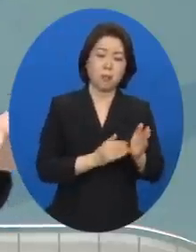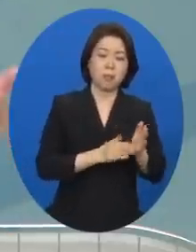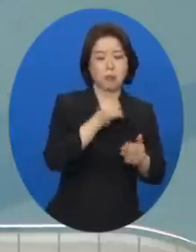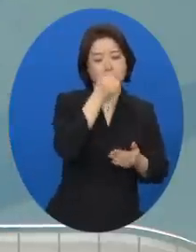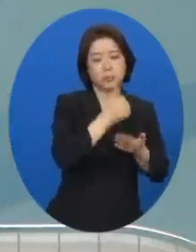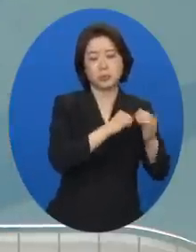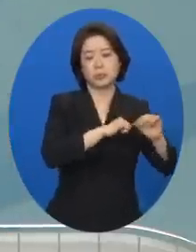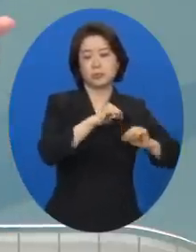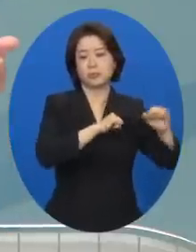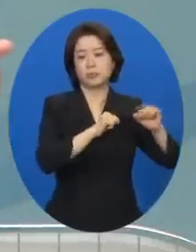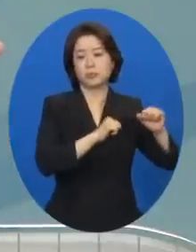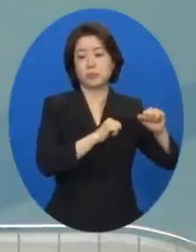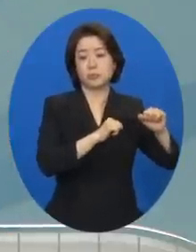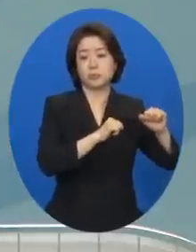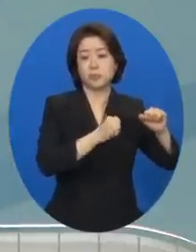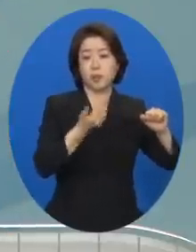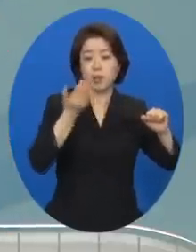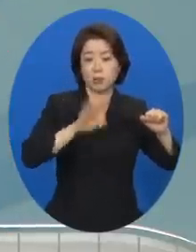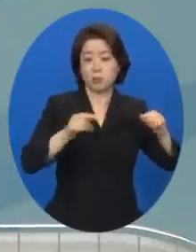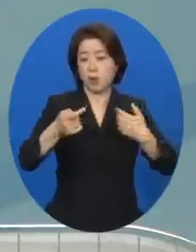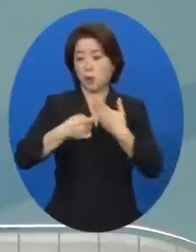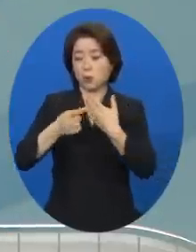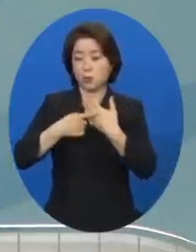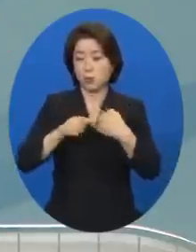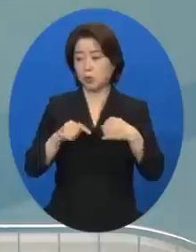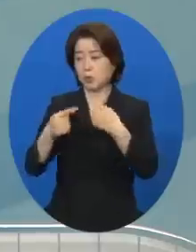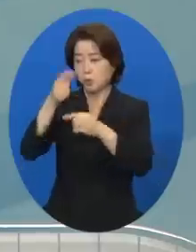그러면서도 예배할 수 있어요